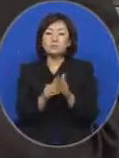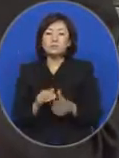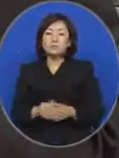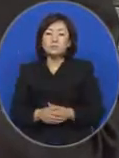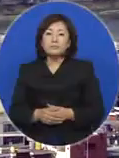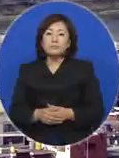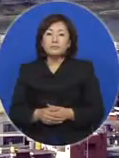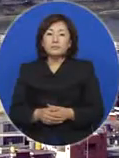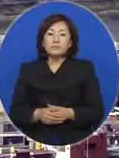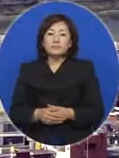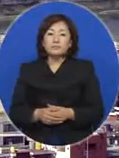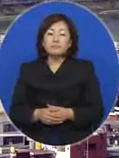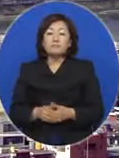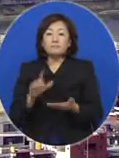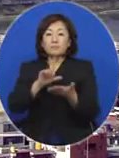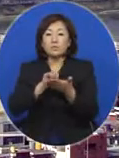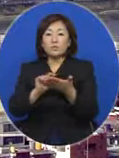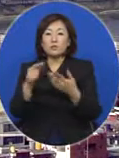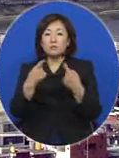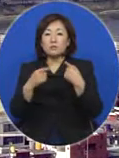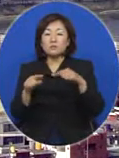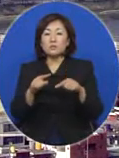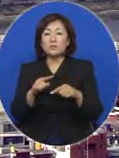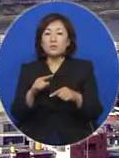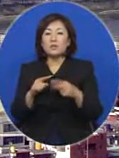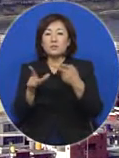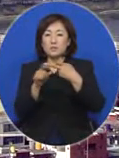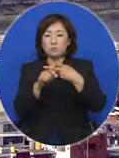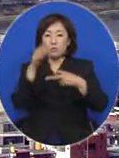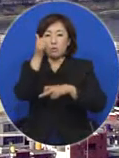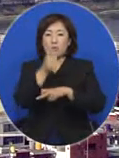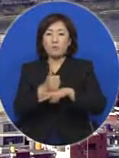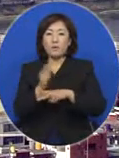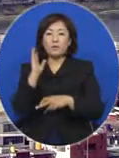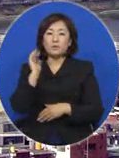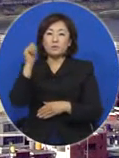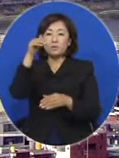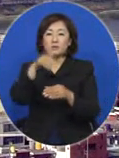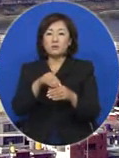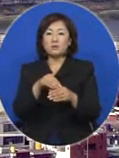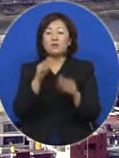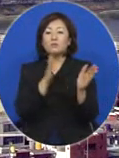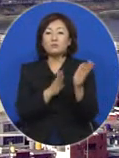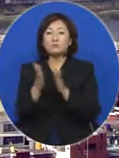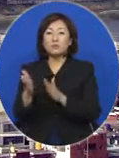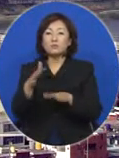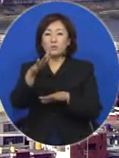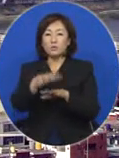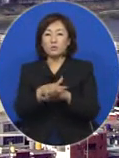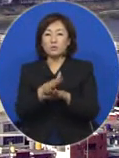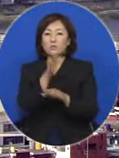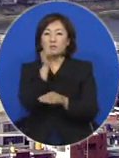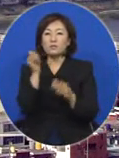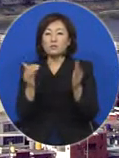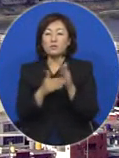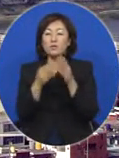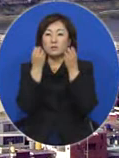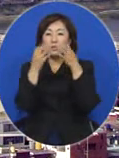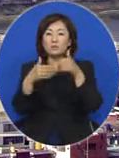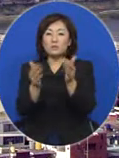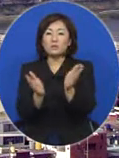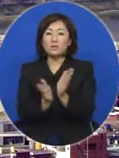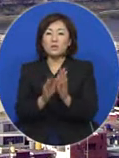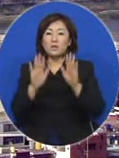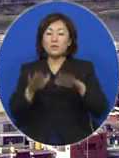김익현입니다. 지역정가가 연말 대선을 앞두고 조직 정비에 박차를 가하고 있습니다. 새누리당과